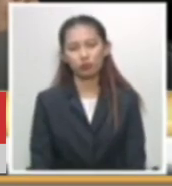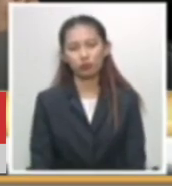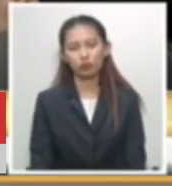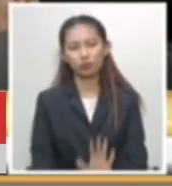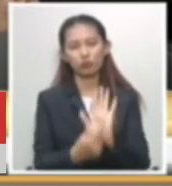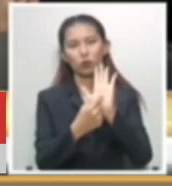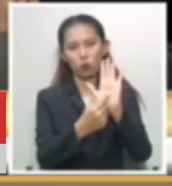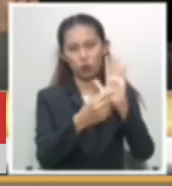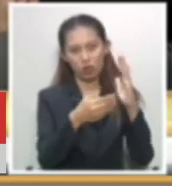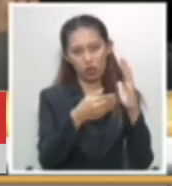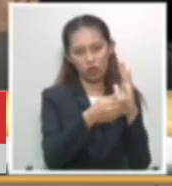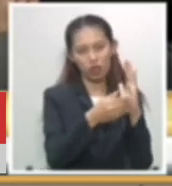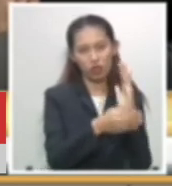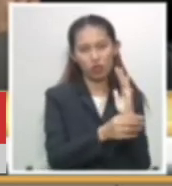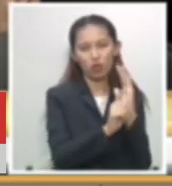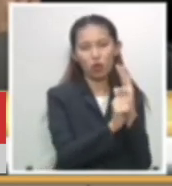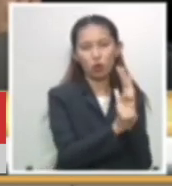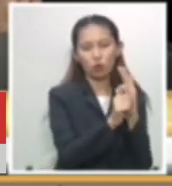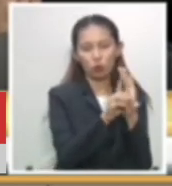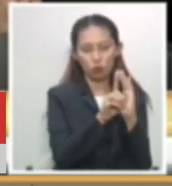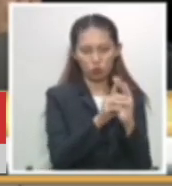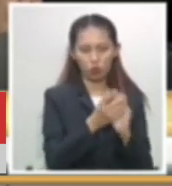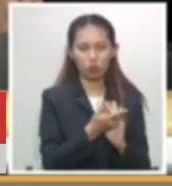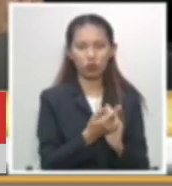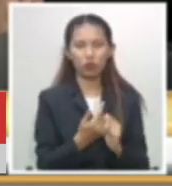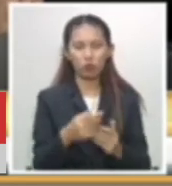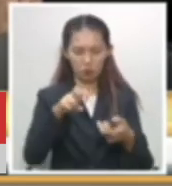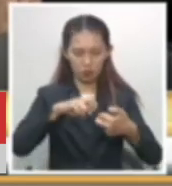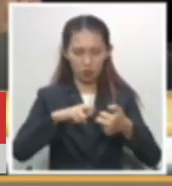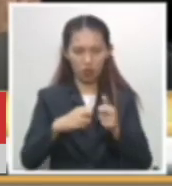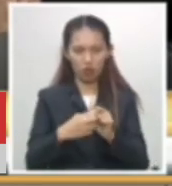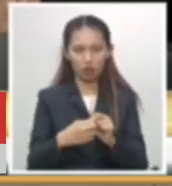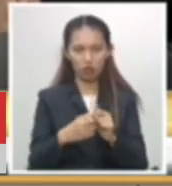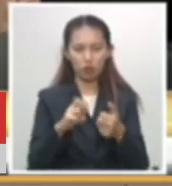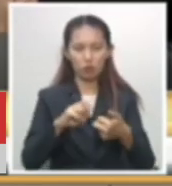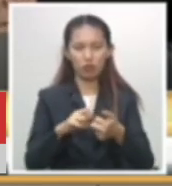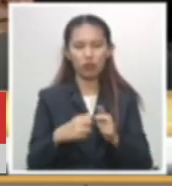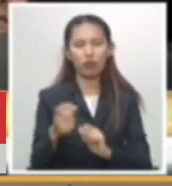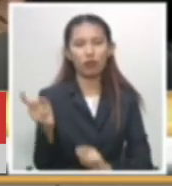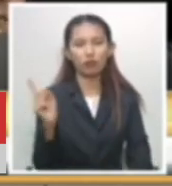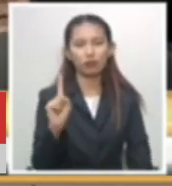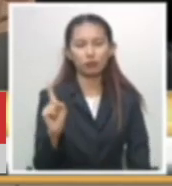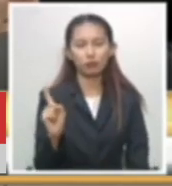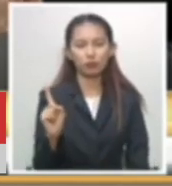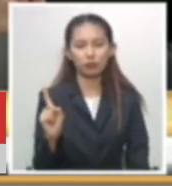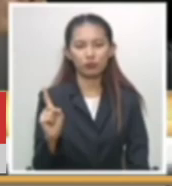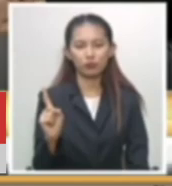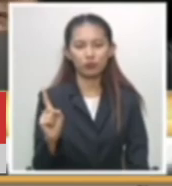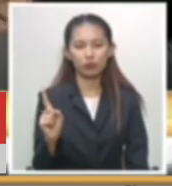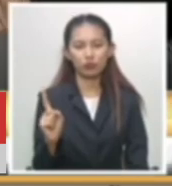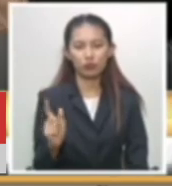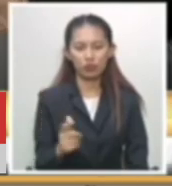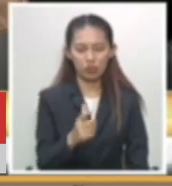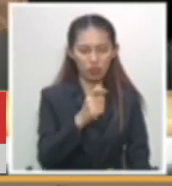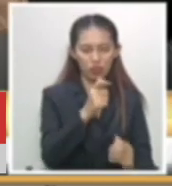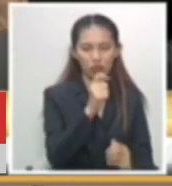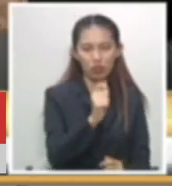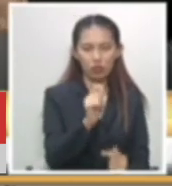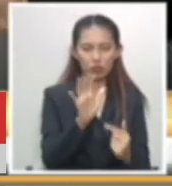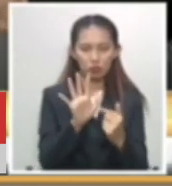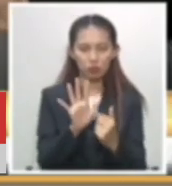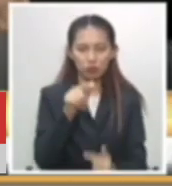ผมที่ไปเจอปัญหามาท่านทราบไหมครับว่าอำเภอพิบูลรักเล็กๆ